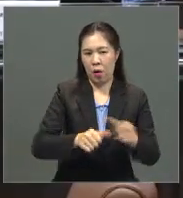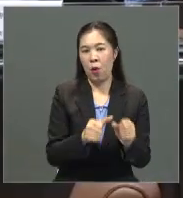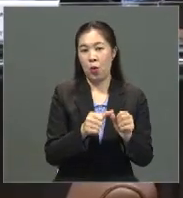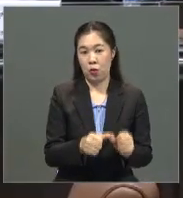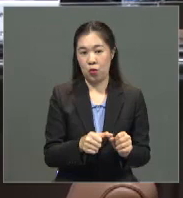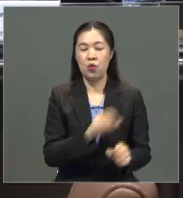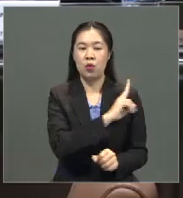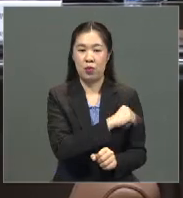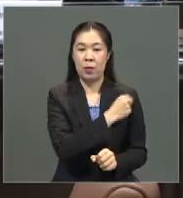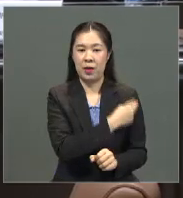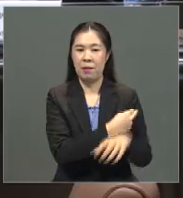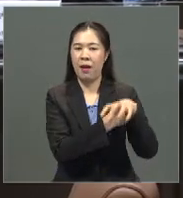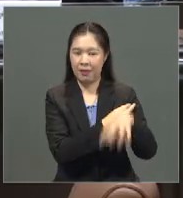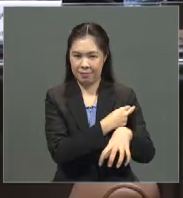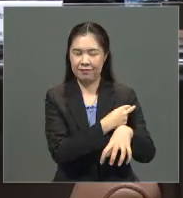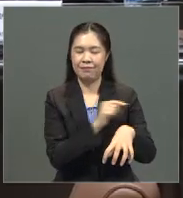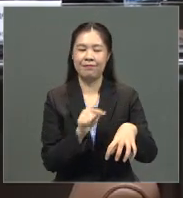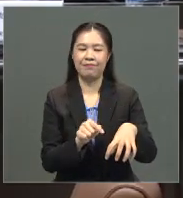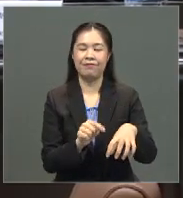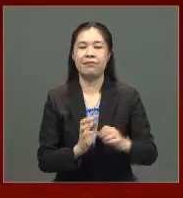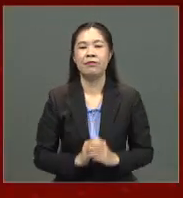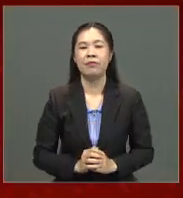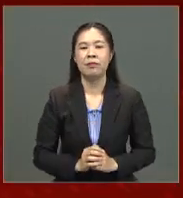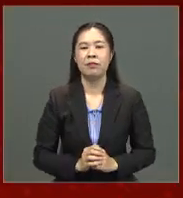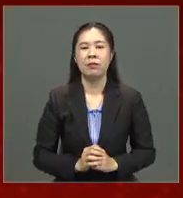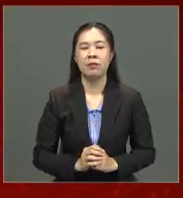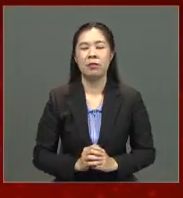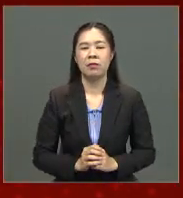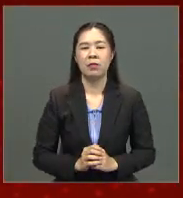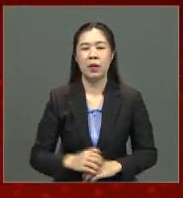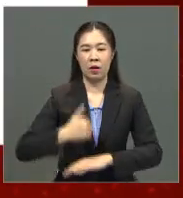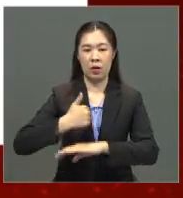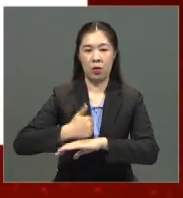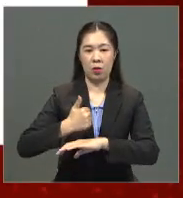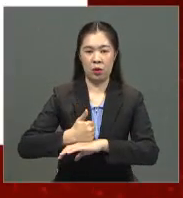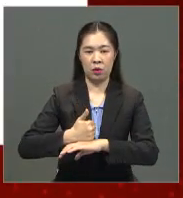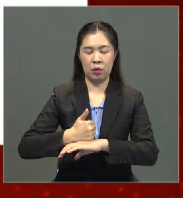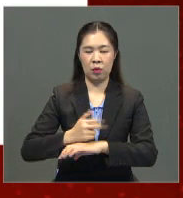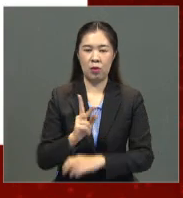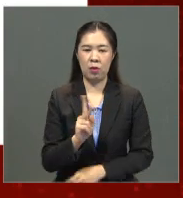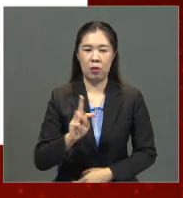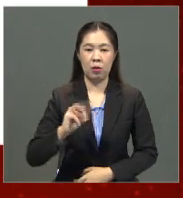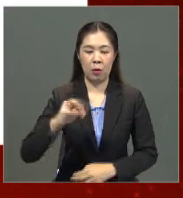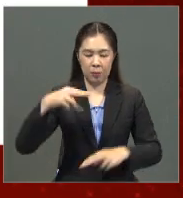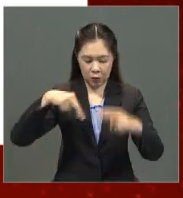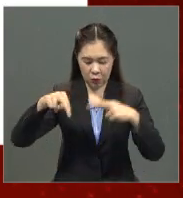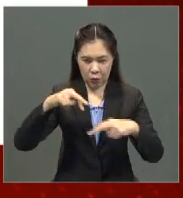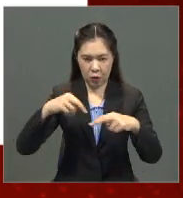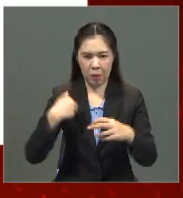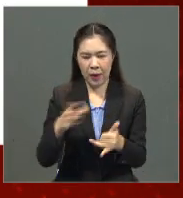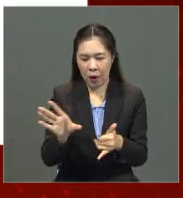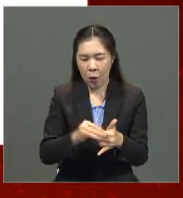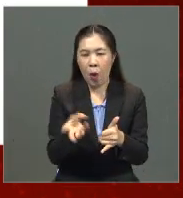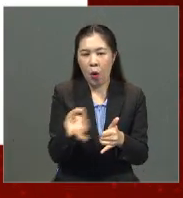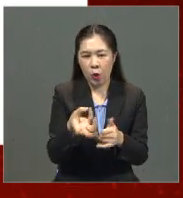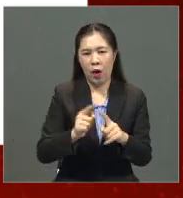โรงพยาบาลโดยที่ยังไม่มีอาการป่วยทางท่านอธิบดีกรมควบคุมโรคพยายามครับว่าแม้มีเชื้อที่น้อยเนี่ยแต่ก็อาจ